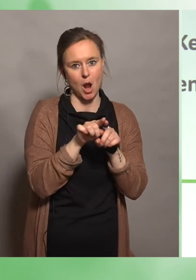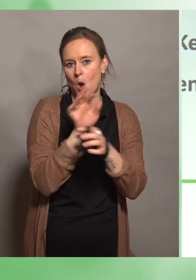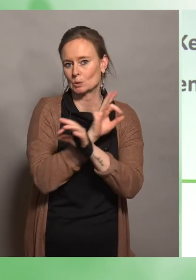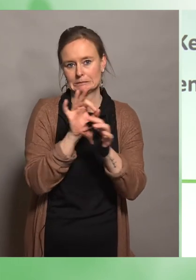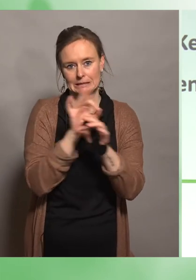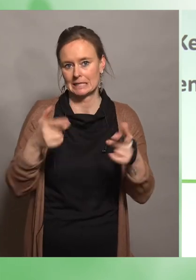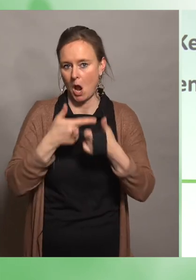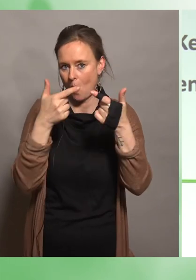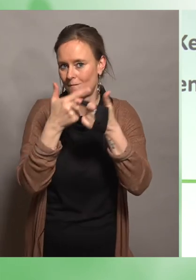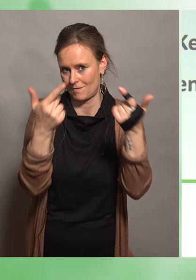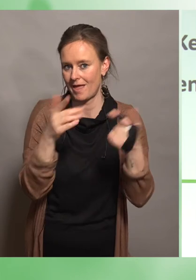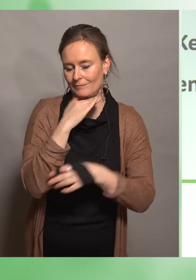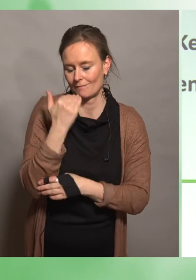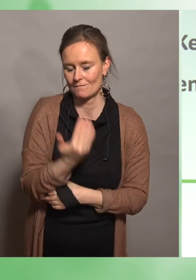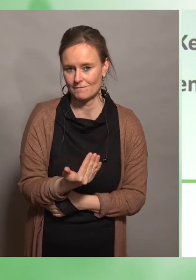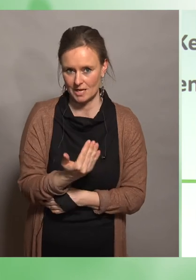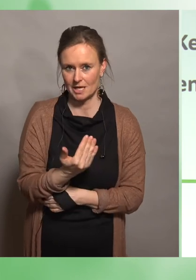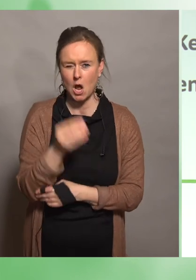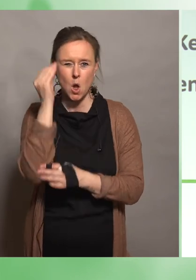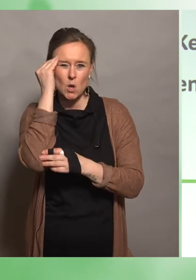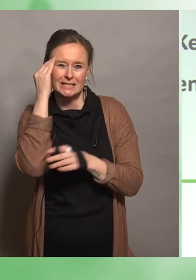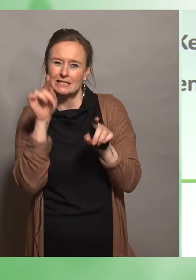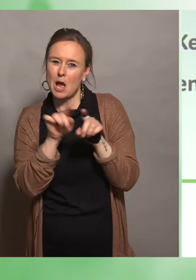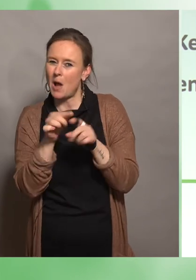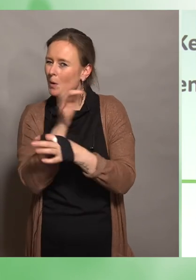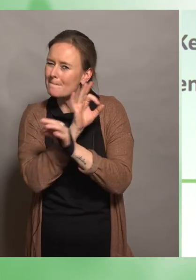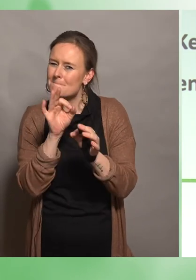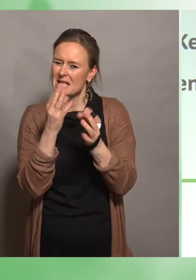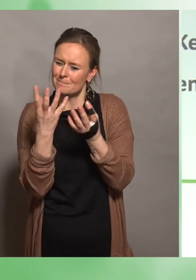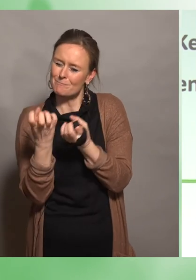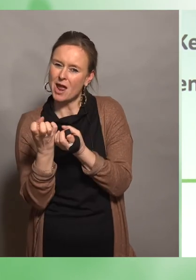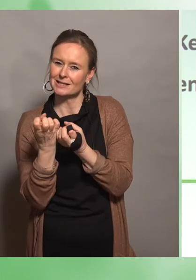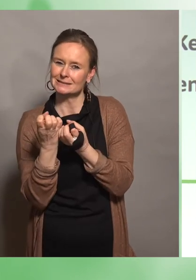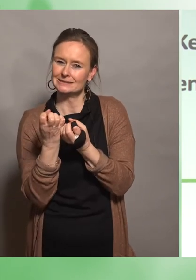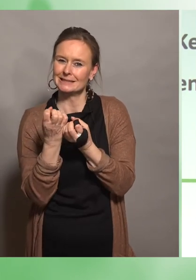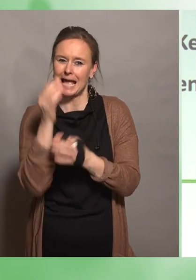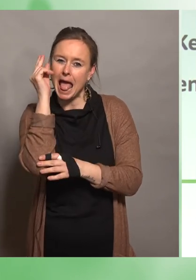ich, sehr, sehr aus. Und dann ist es, glaube ich, wirklich dieses Best Practice, das Learning from the